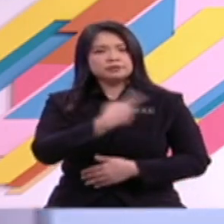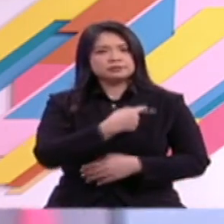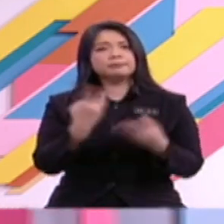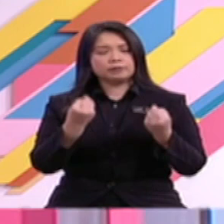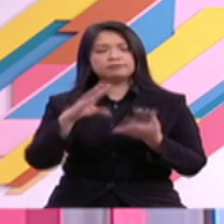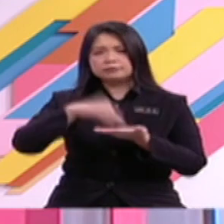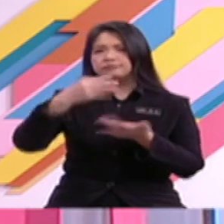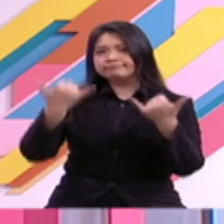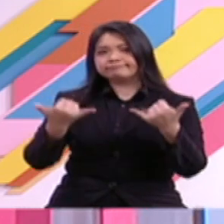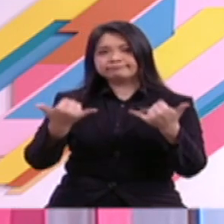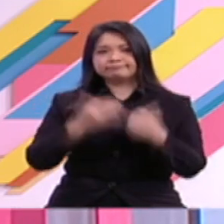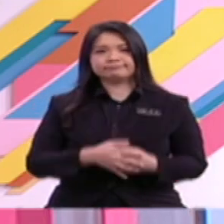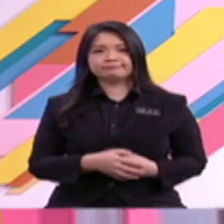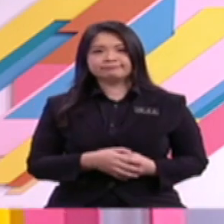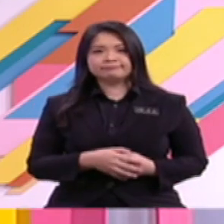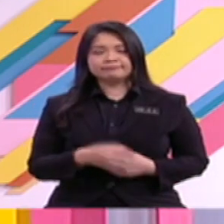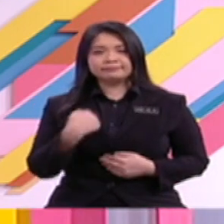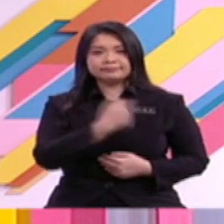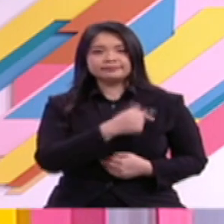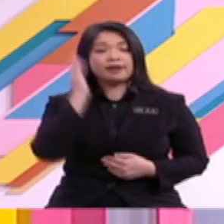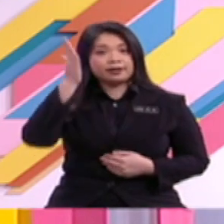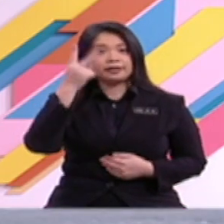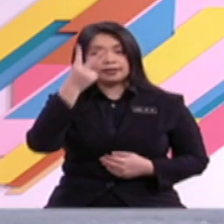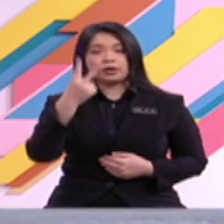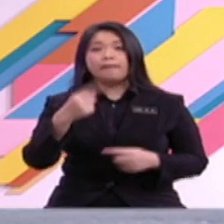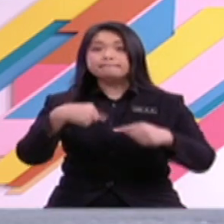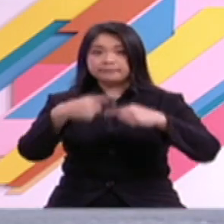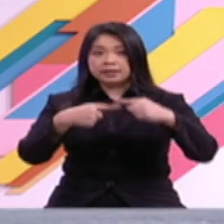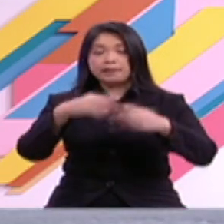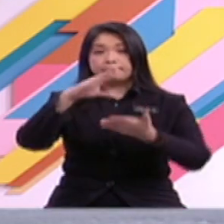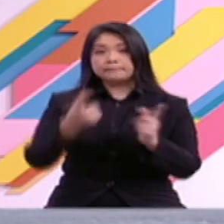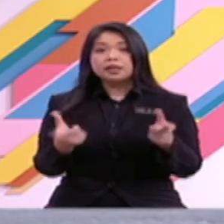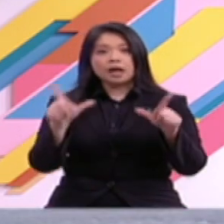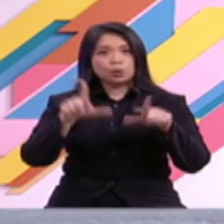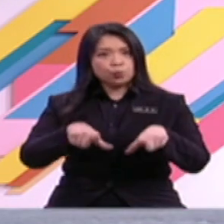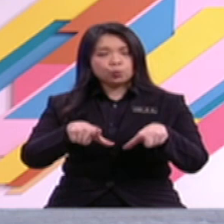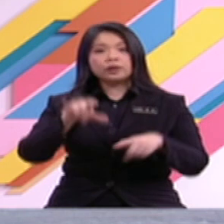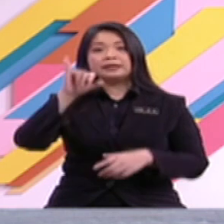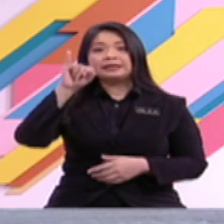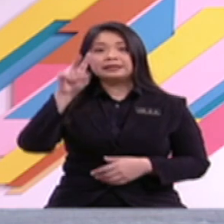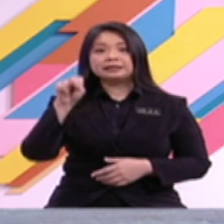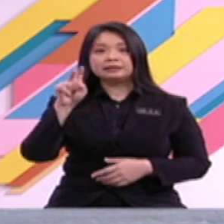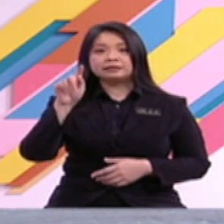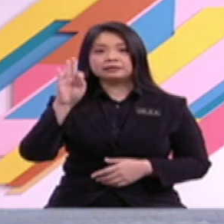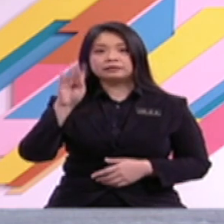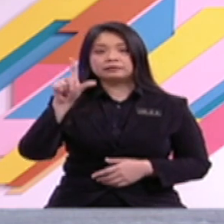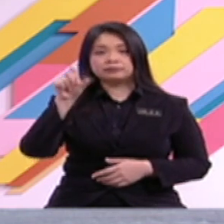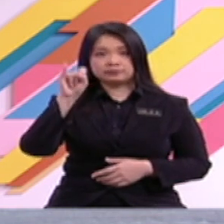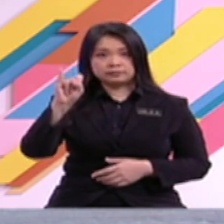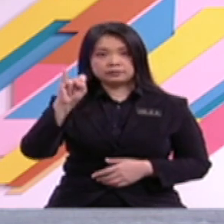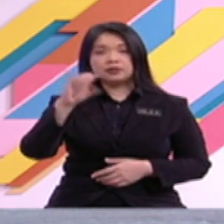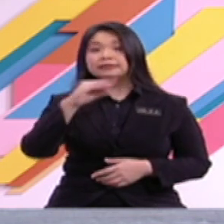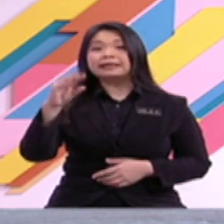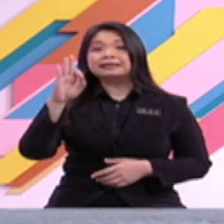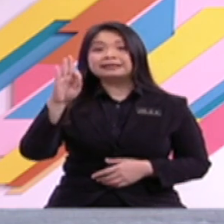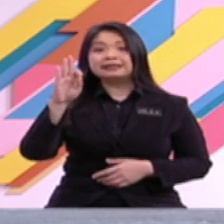kepada murid-muridku Oke kita akan tengok ambilnya berlaku inflasi aku yang kita nah buat juga berlaku deflasi AV